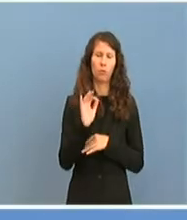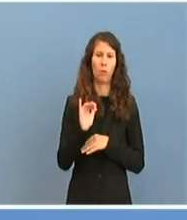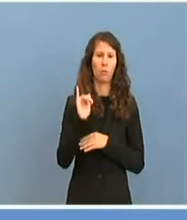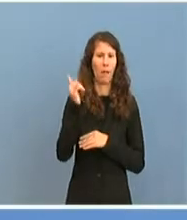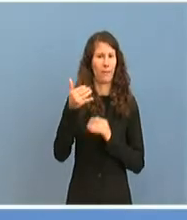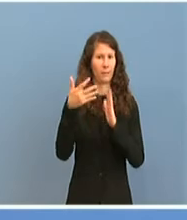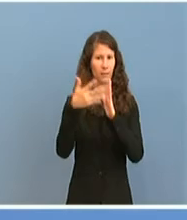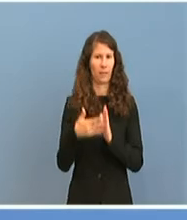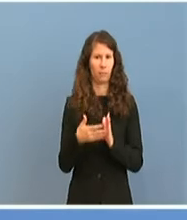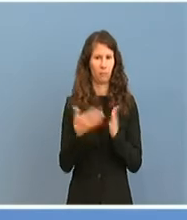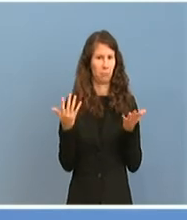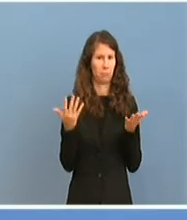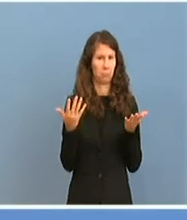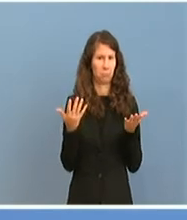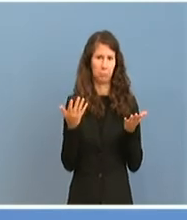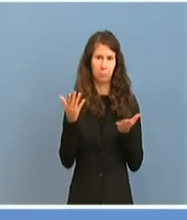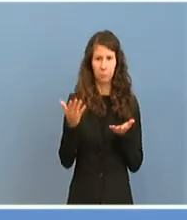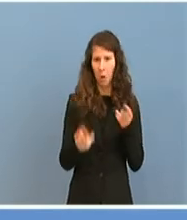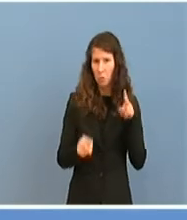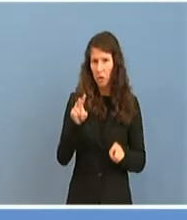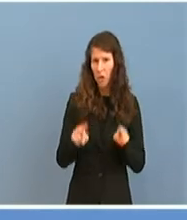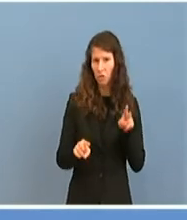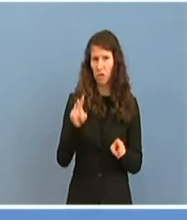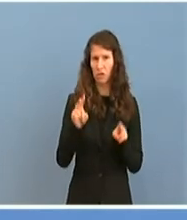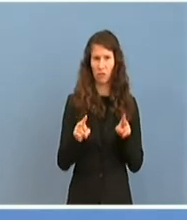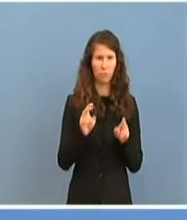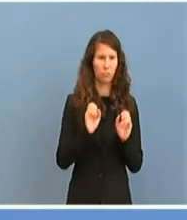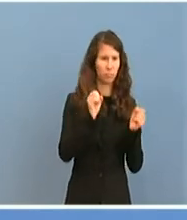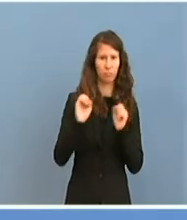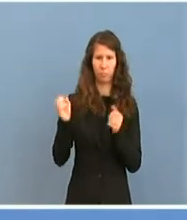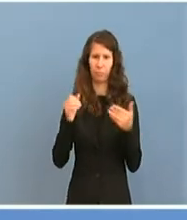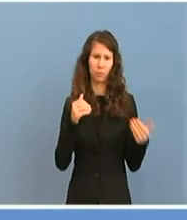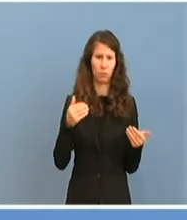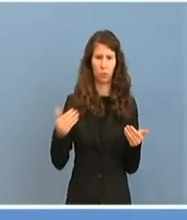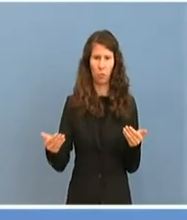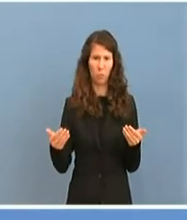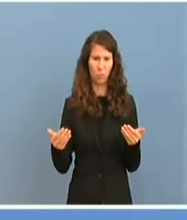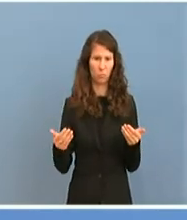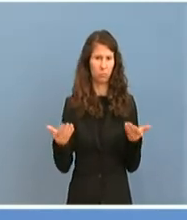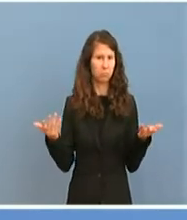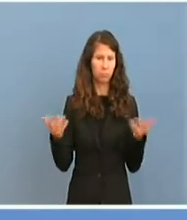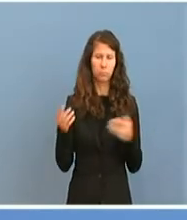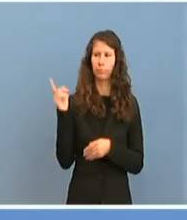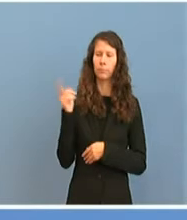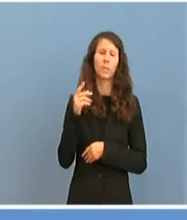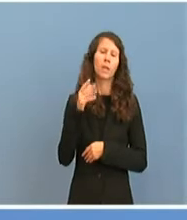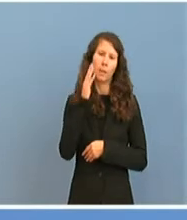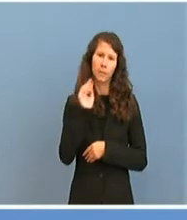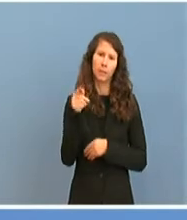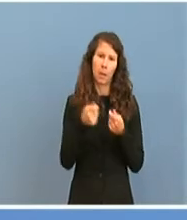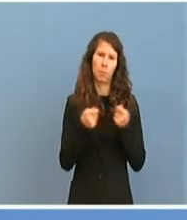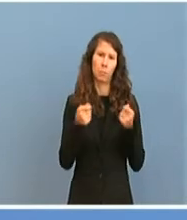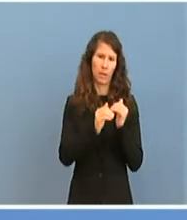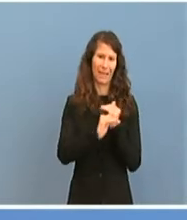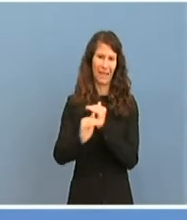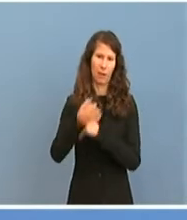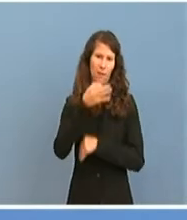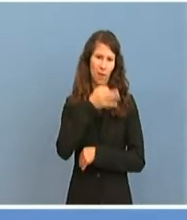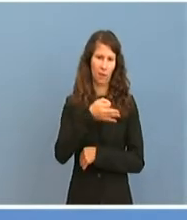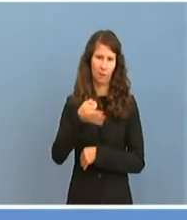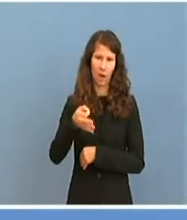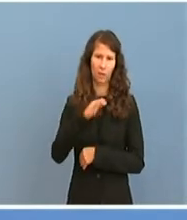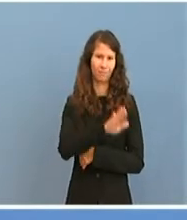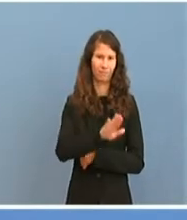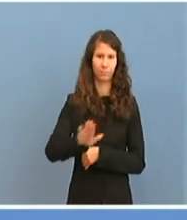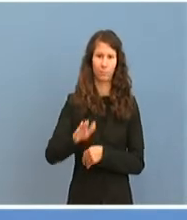Also für unterschiedliches Handeln der Bundesländer müssten Sie sich an die Bundesländer richten, die ihre Entscheidungen treffen. Die Bundeskanzlerin wird sich mit